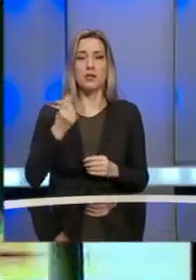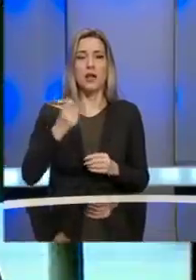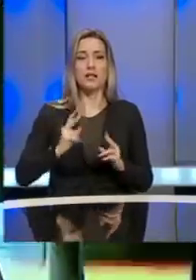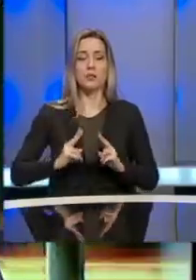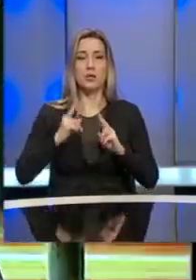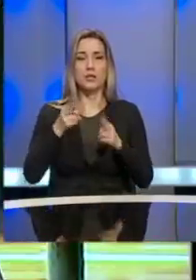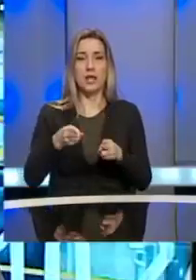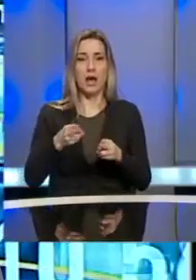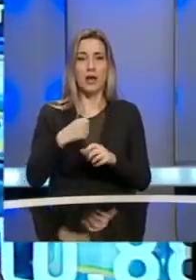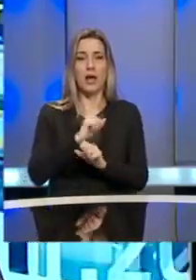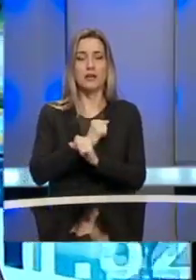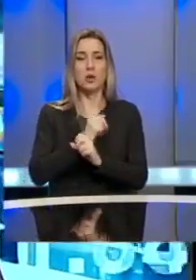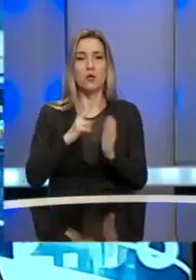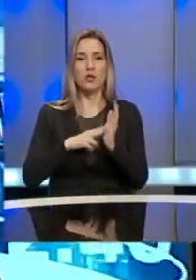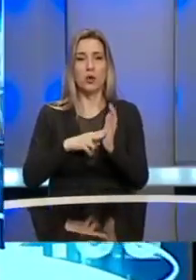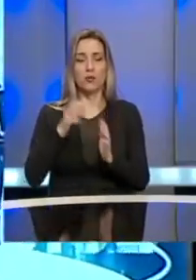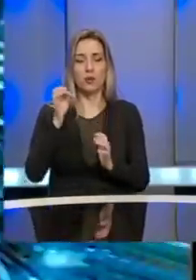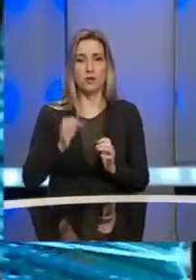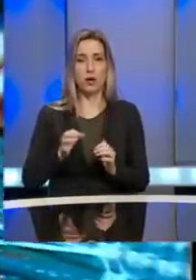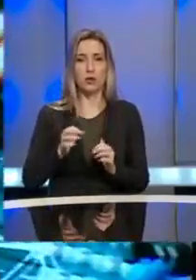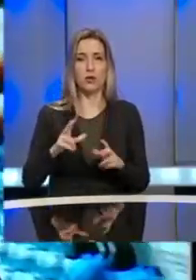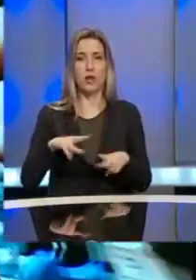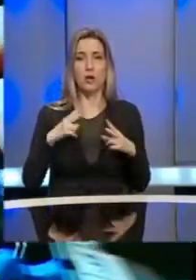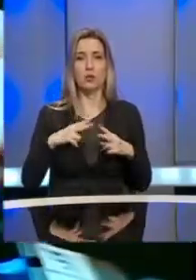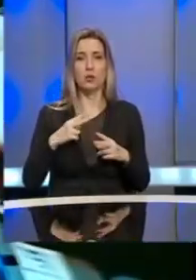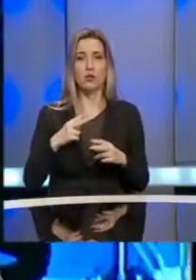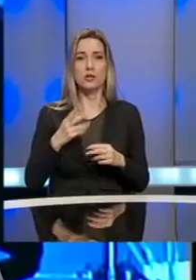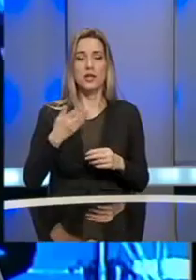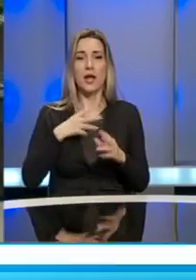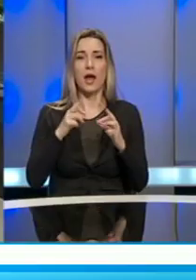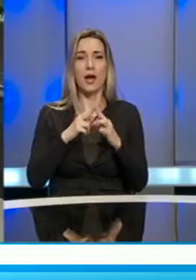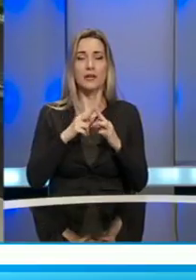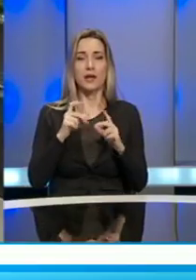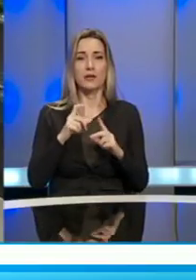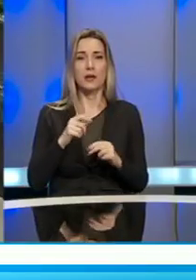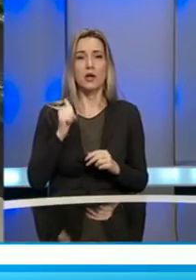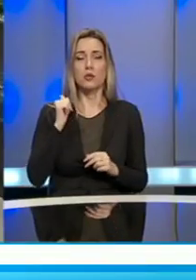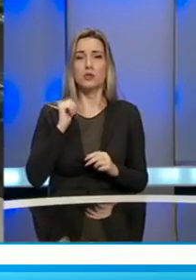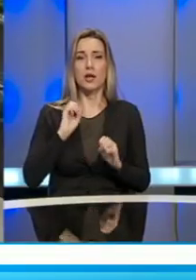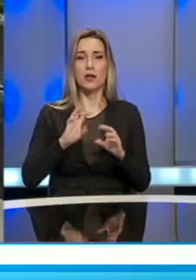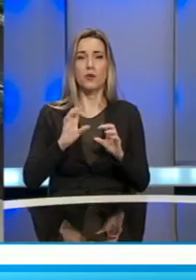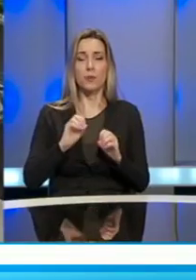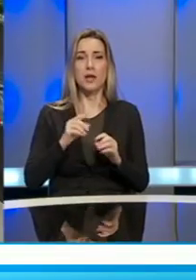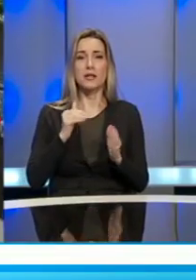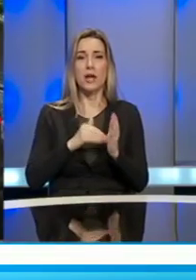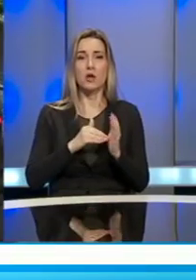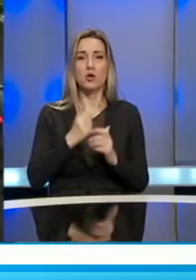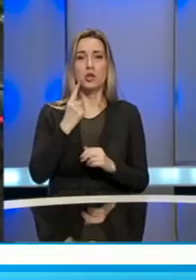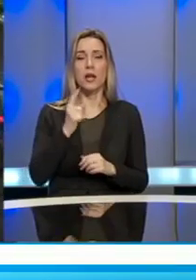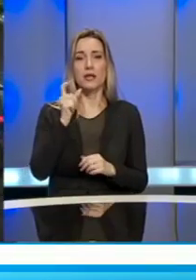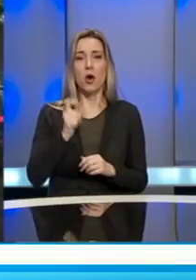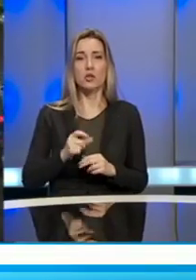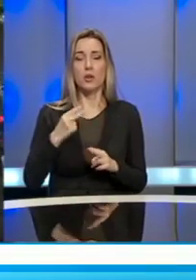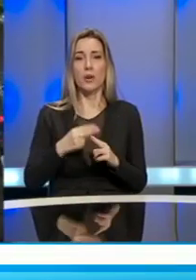Mostara, odnosno Hercegovačko-neretvanskog kantona, jutros daje Adnan Demić. Jučer informacija da je još jedna